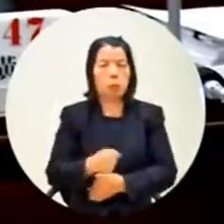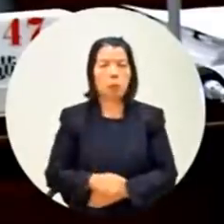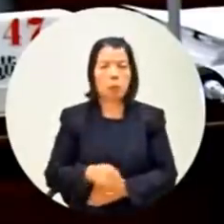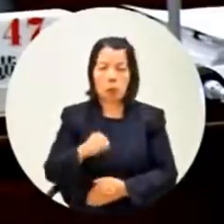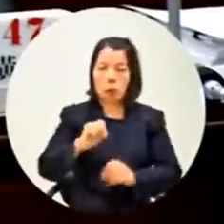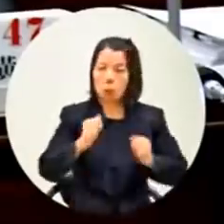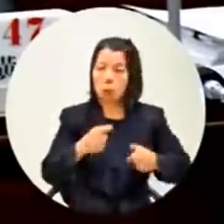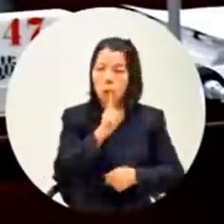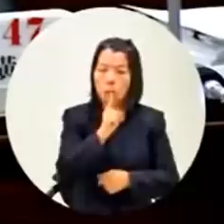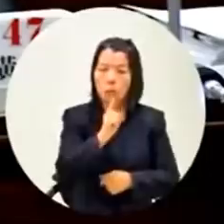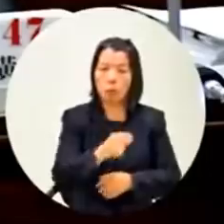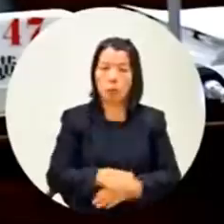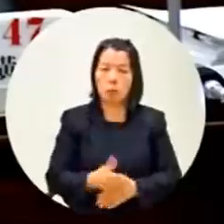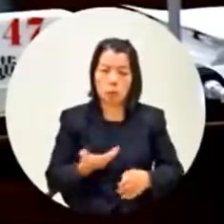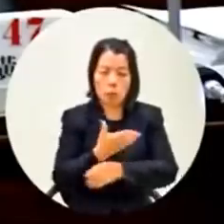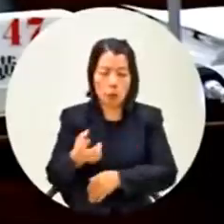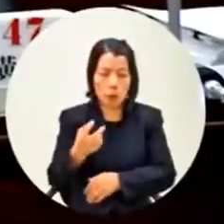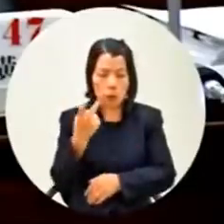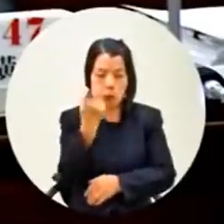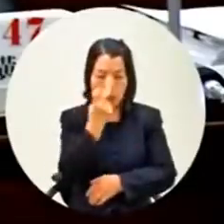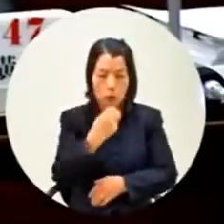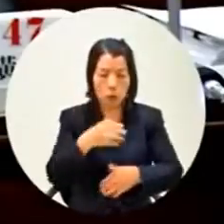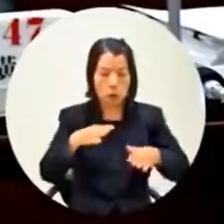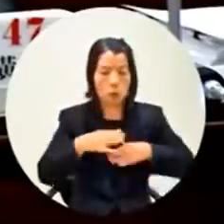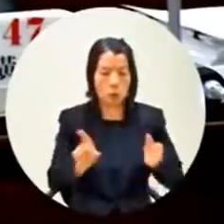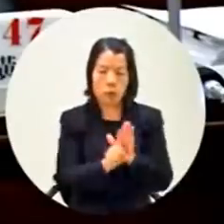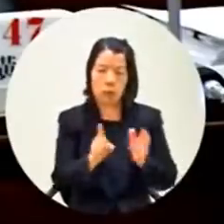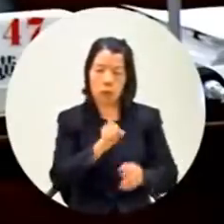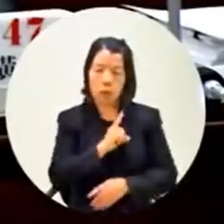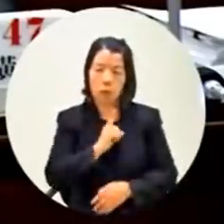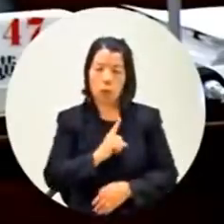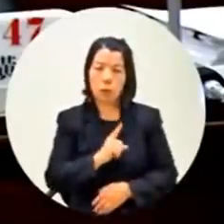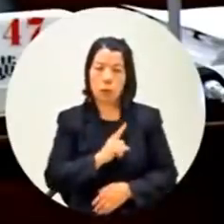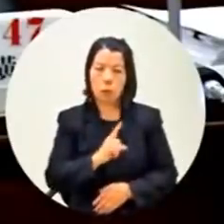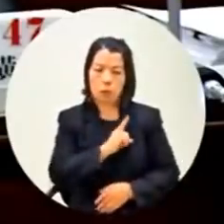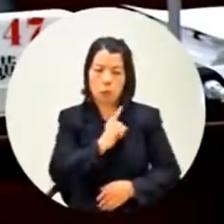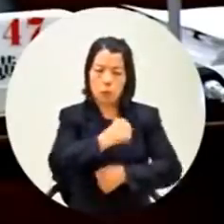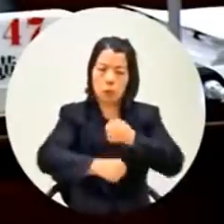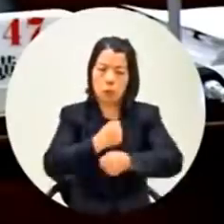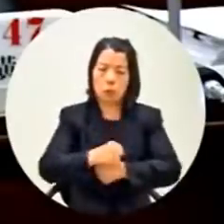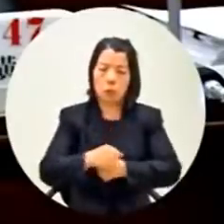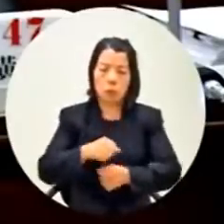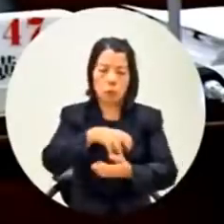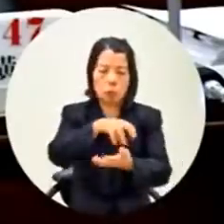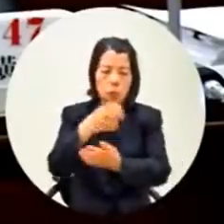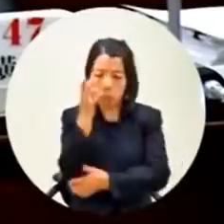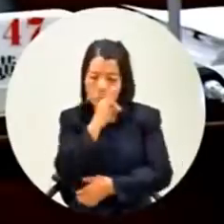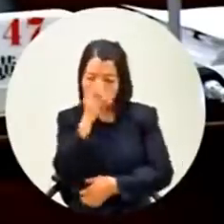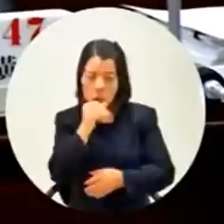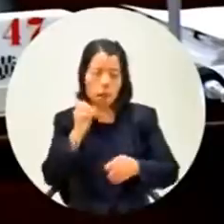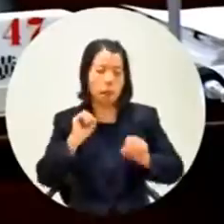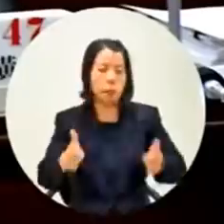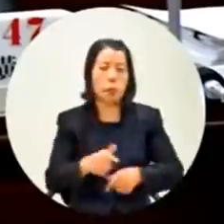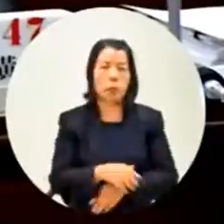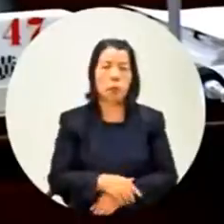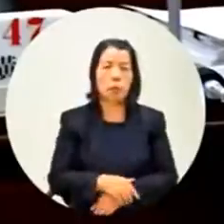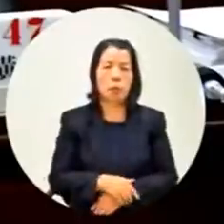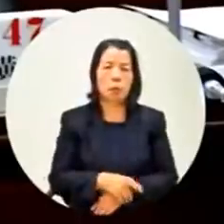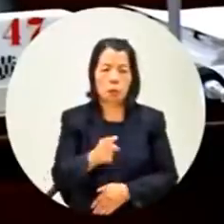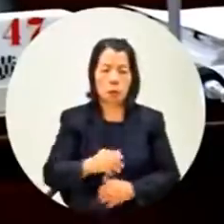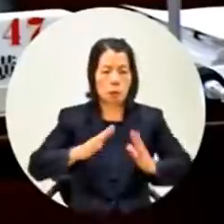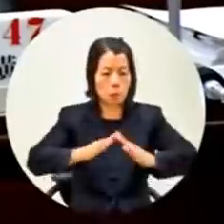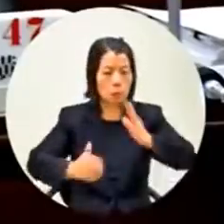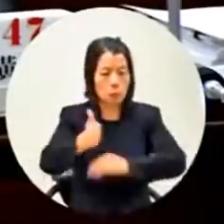讲的所谓的让检察官自动侦办哦。哎，局长，你回去要提醒市长哦，这个你是会渎职的